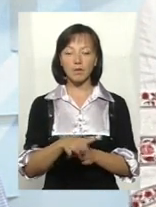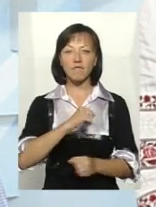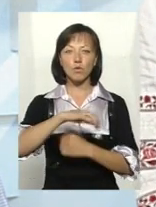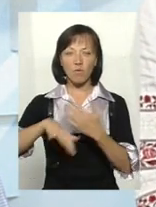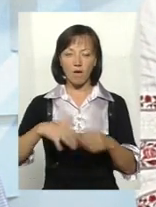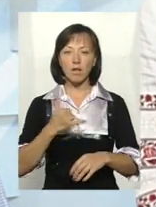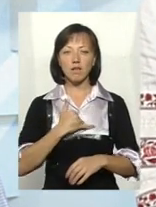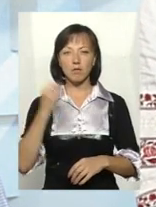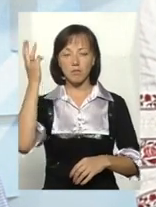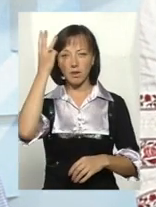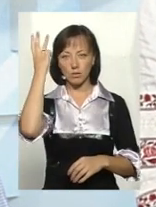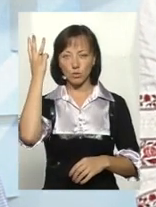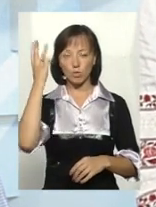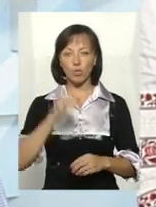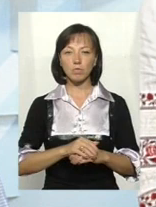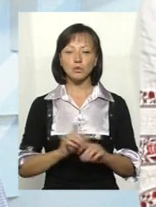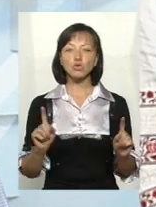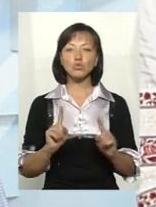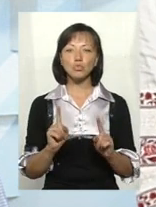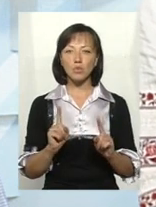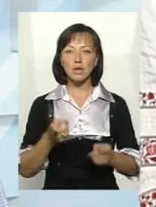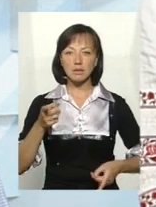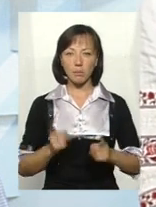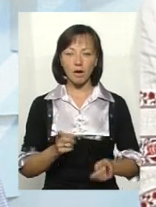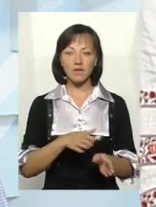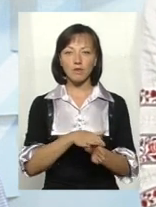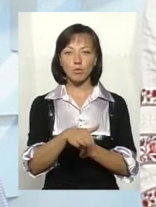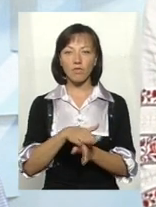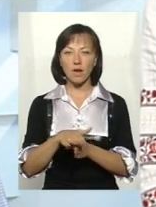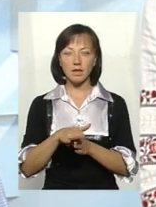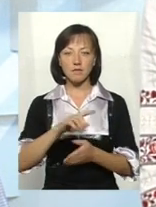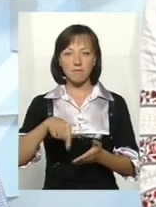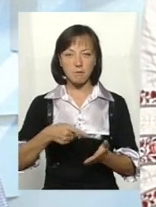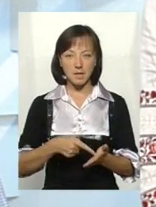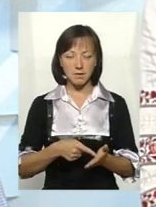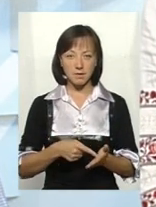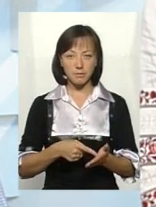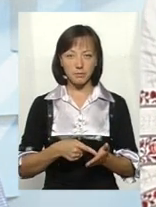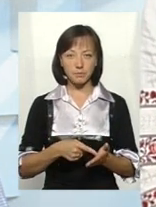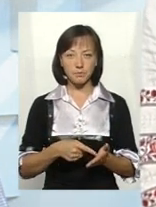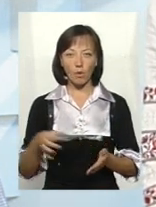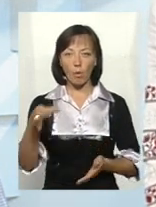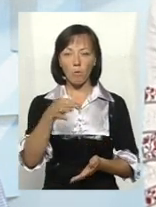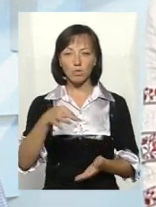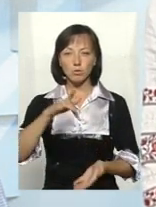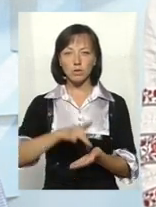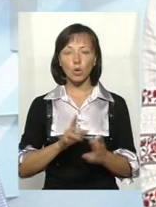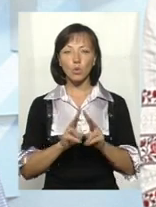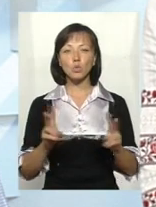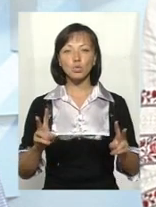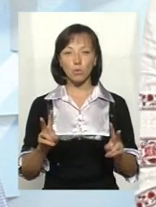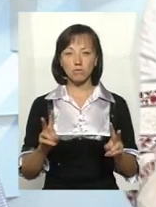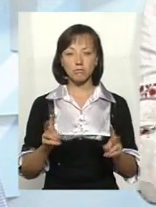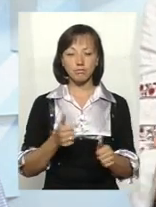вирували і у Хмельницькому. Що насправді відбувається в обласному центрі і хто стоїть за